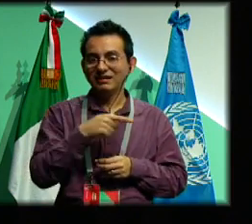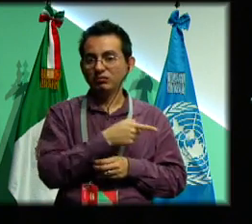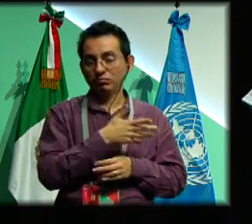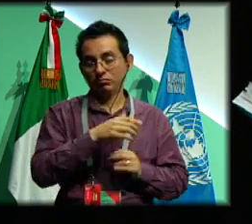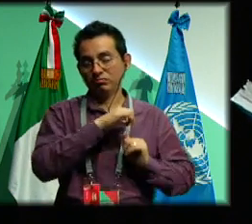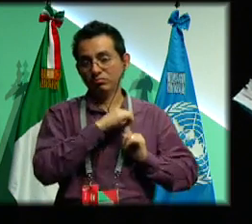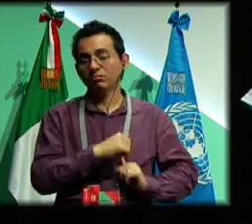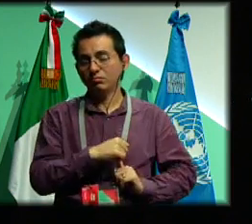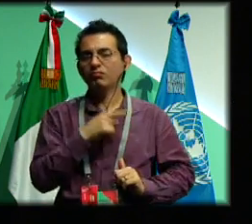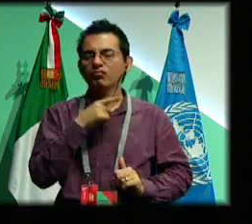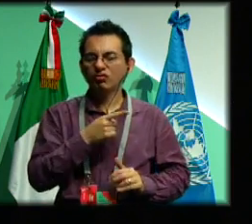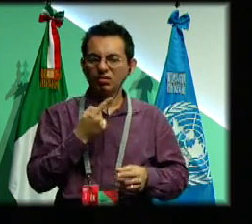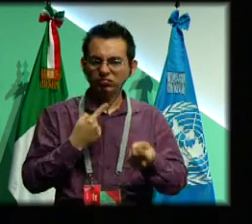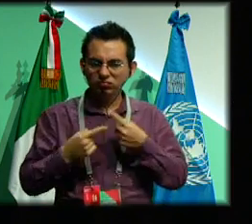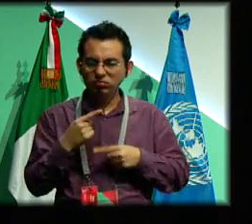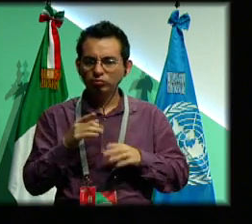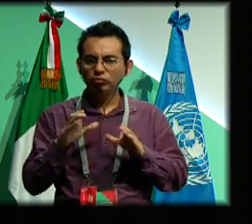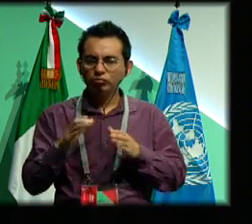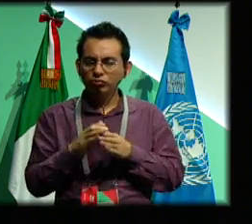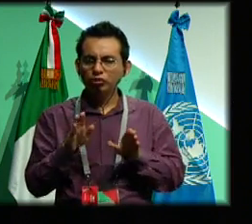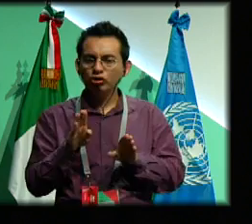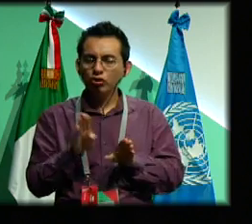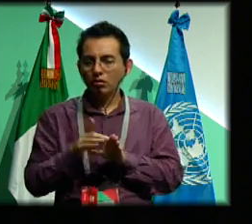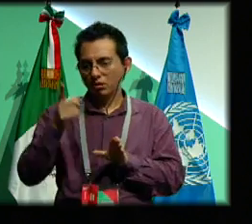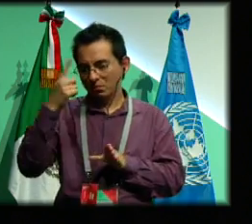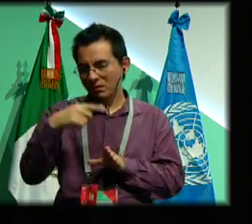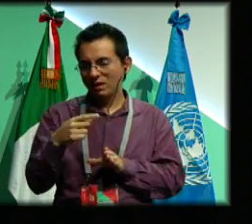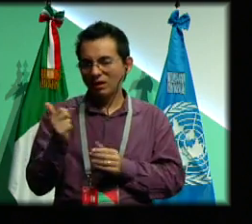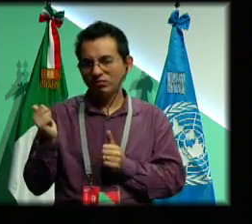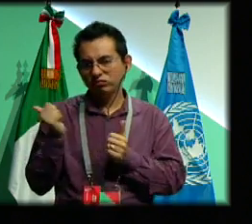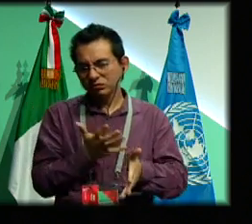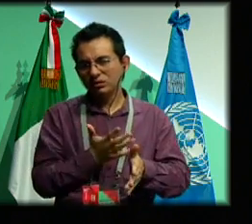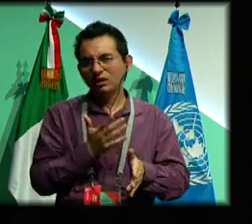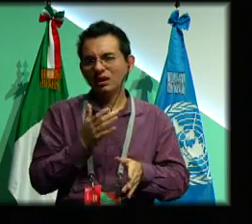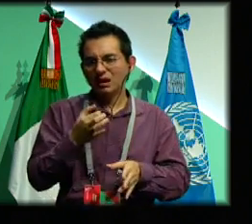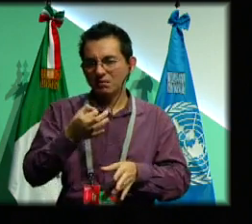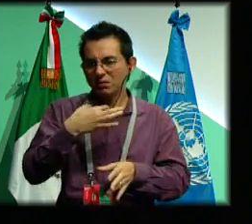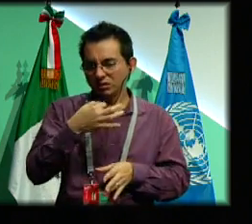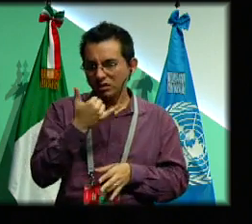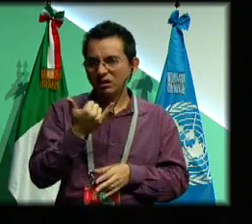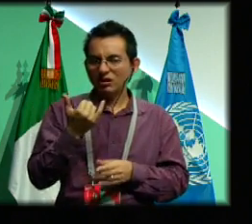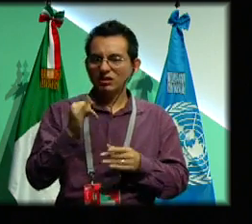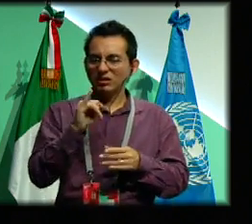d'accès à la médecine et à l'innovation.